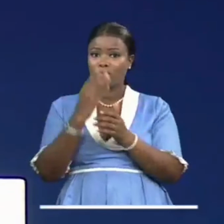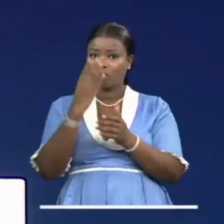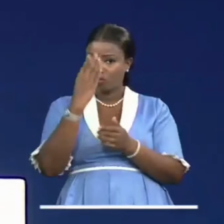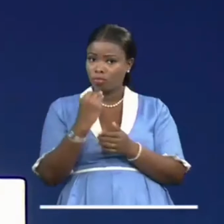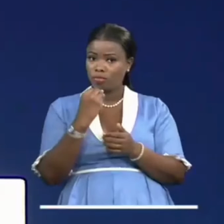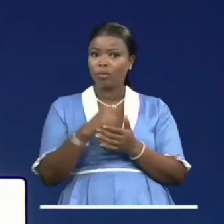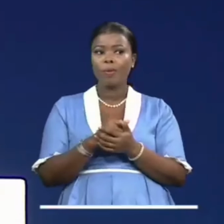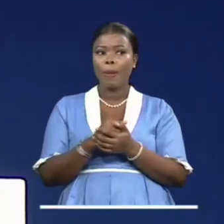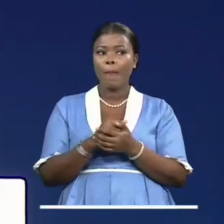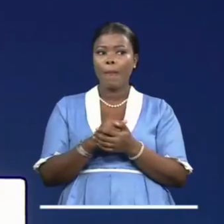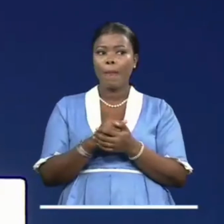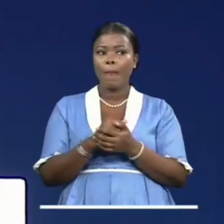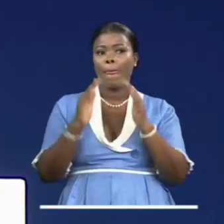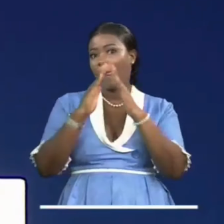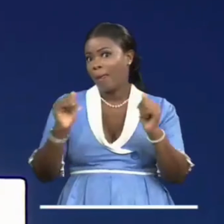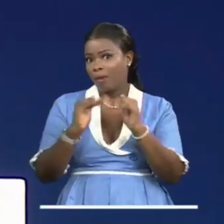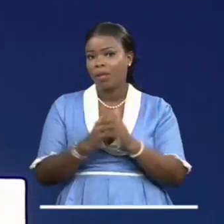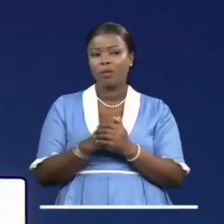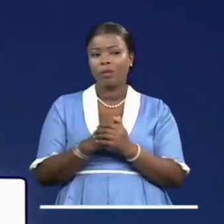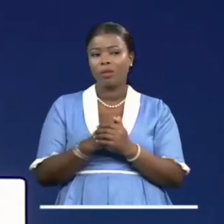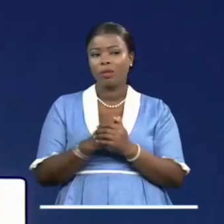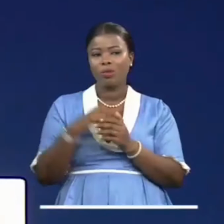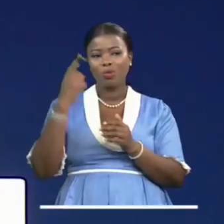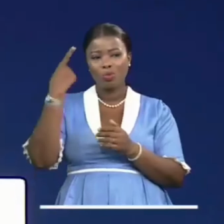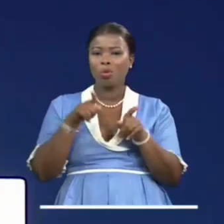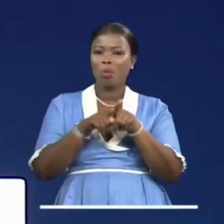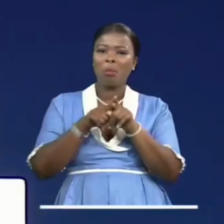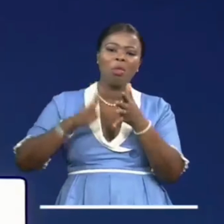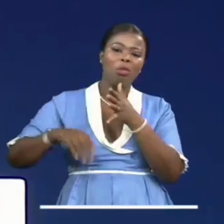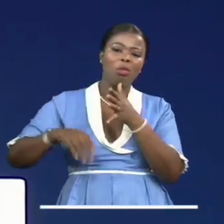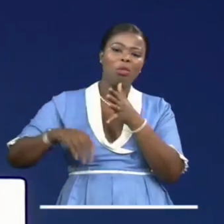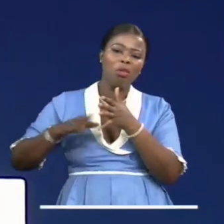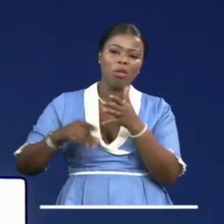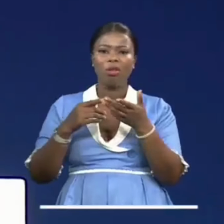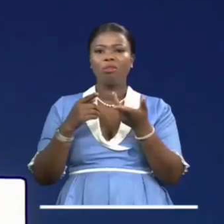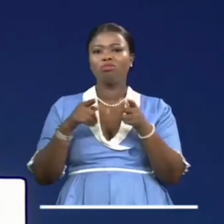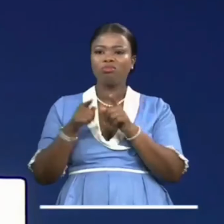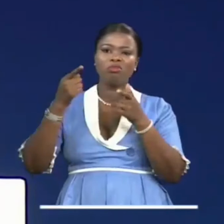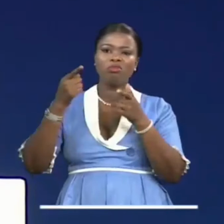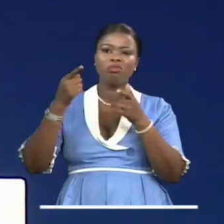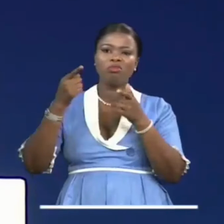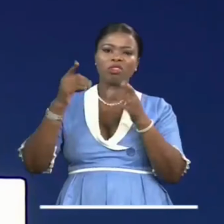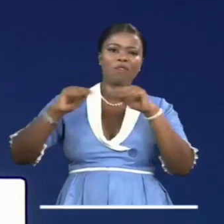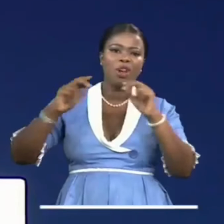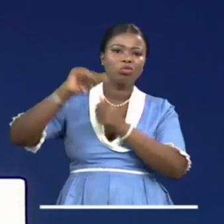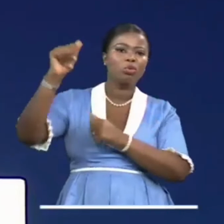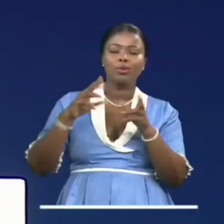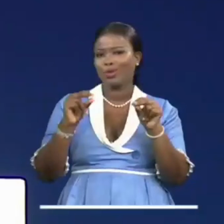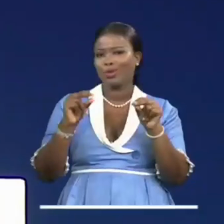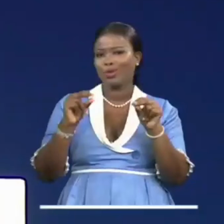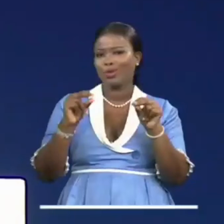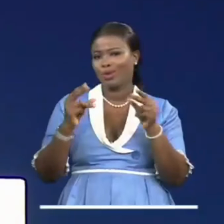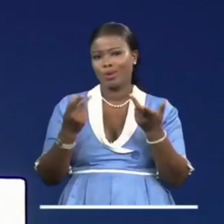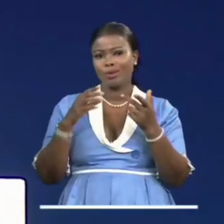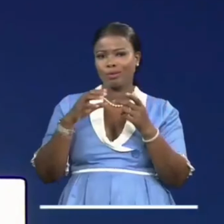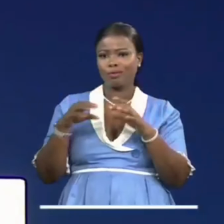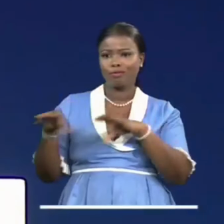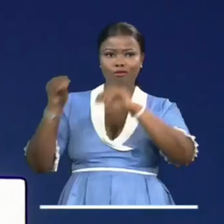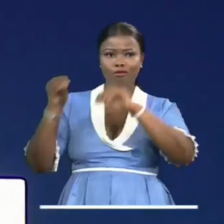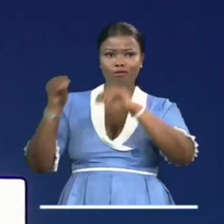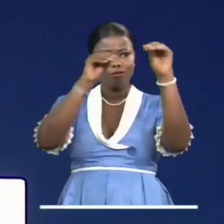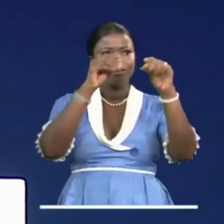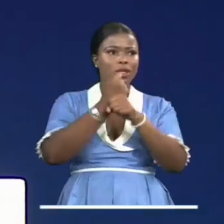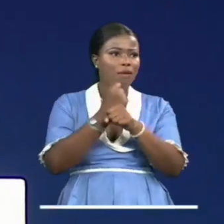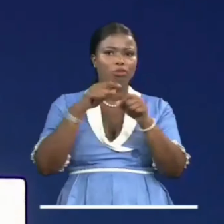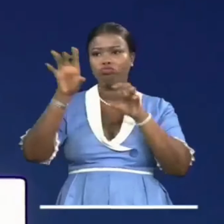cela pour ne pas créer des bidons villees vraiment anarchiques dans le monde et d'ailleurs les villes c'est le centre de création de richesses dans le monde dans le